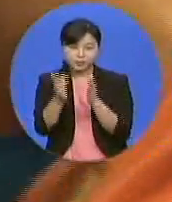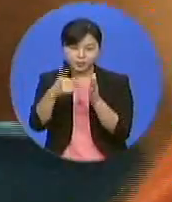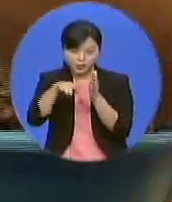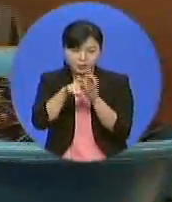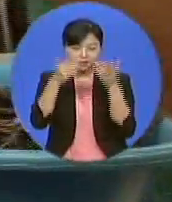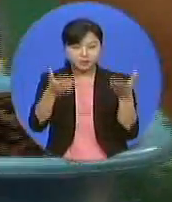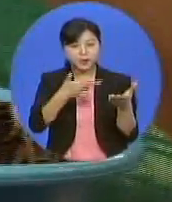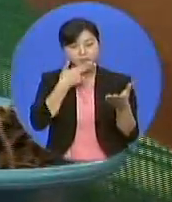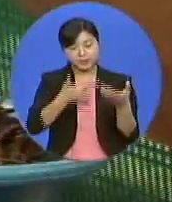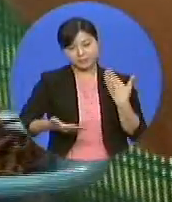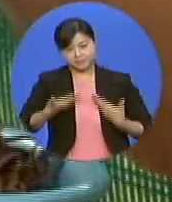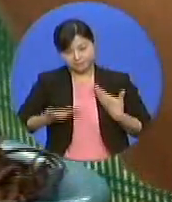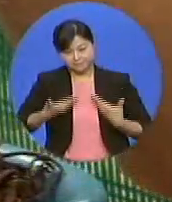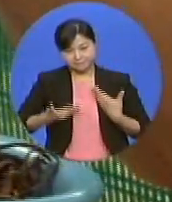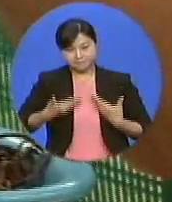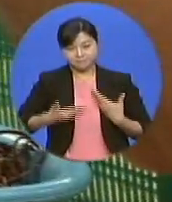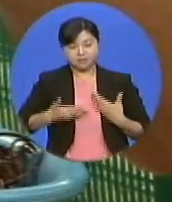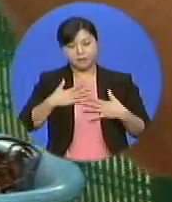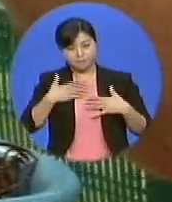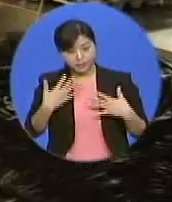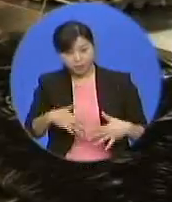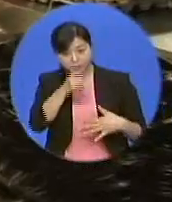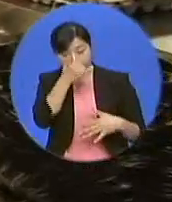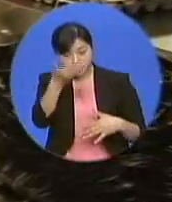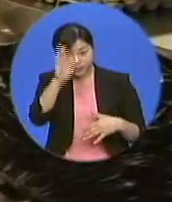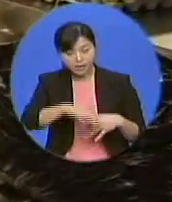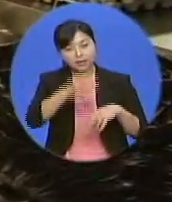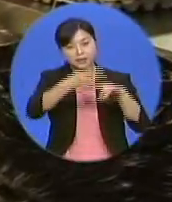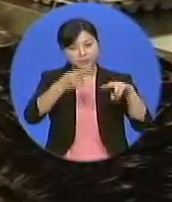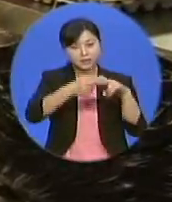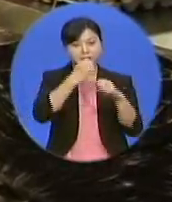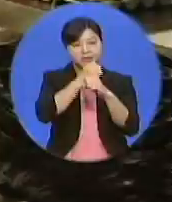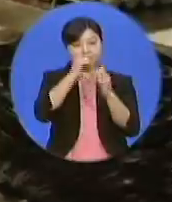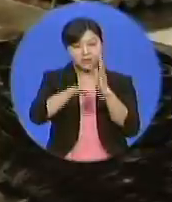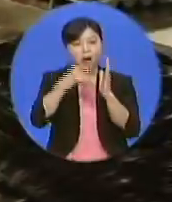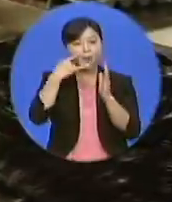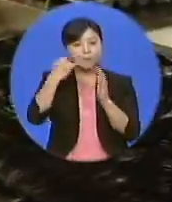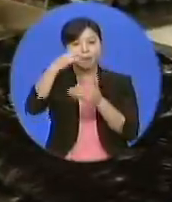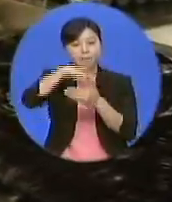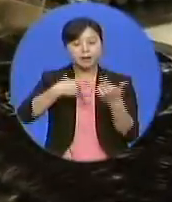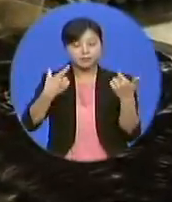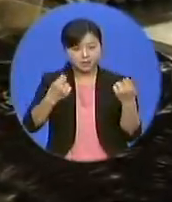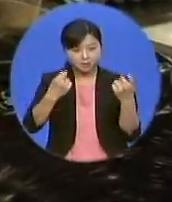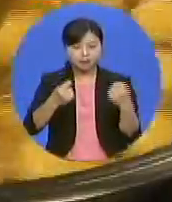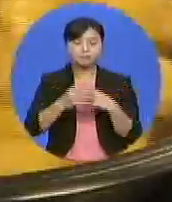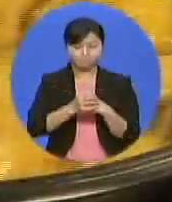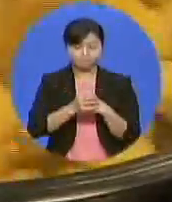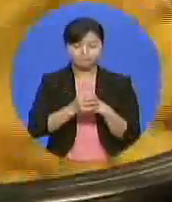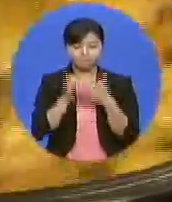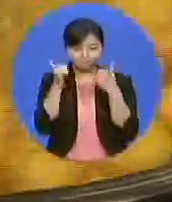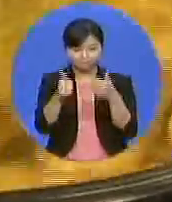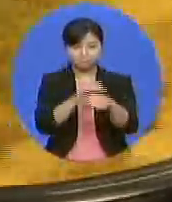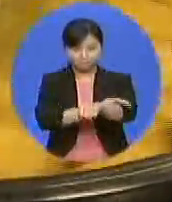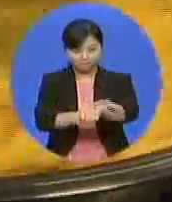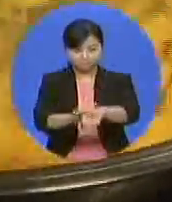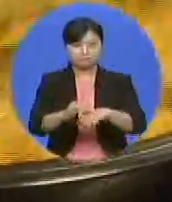움직여 피곤할 만도 하지만 음식을 만들 때는 늘 엄마의 마음처럼 꿋꿋해진다.